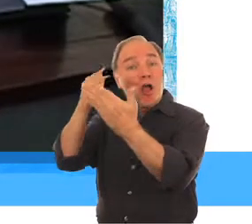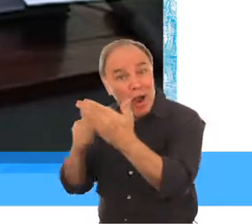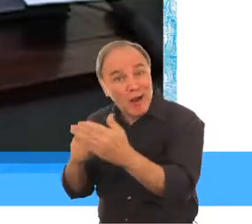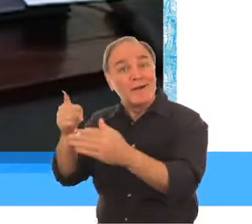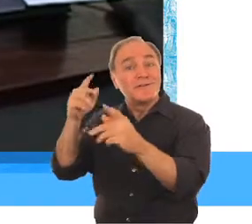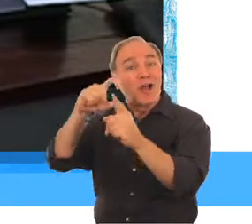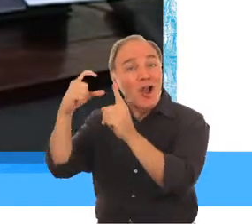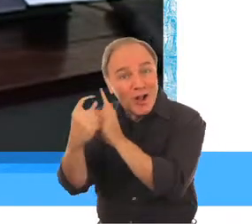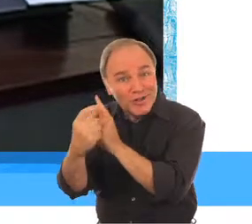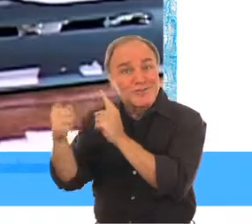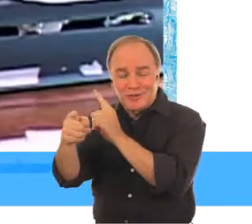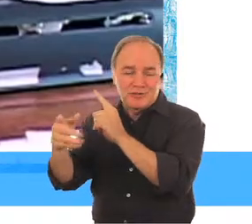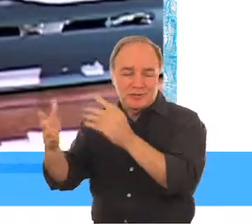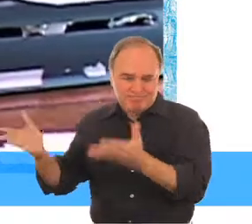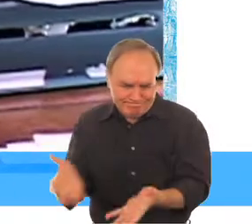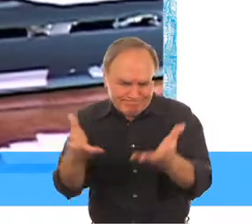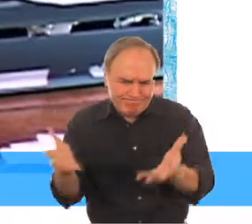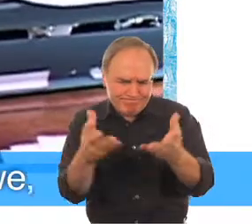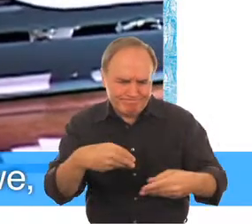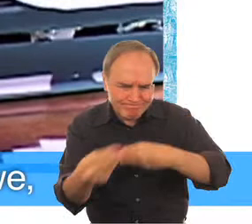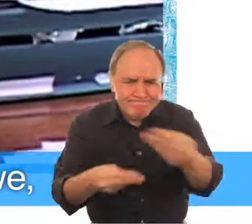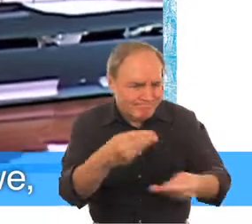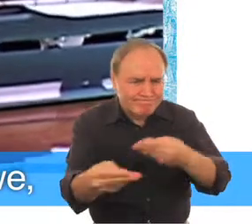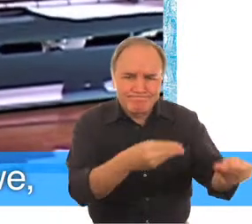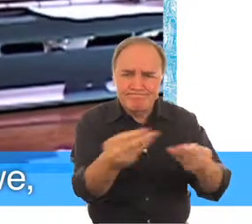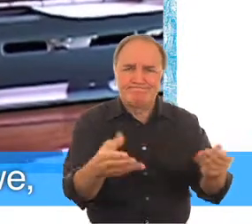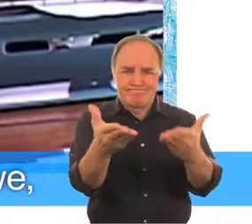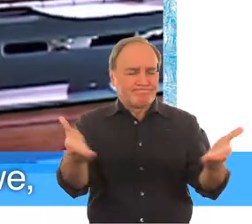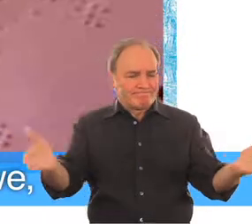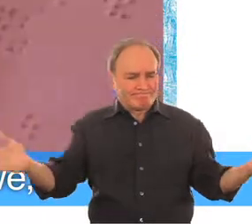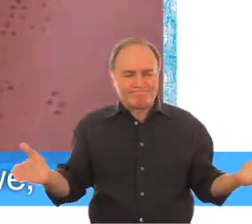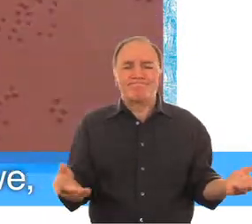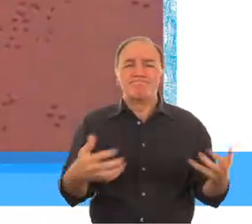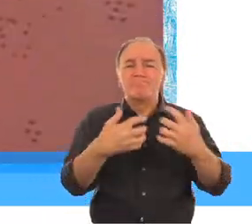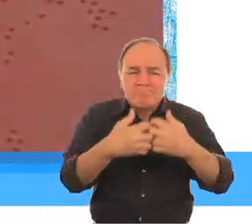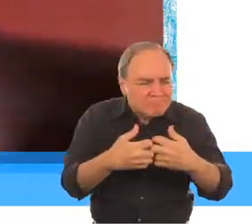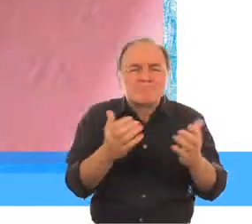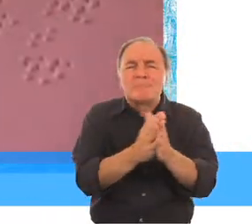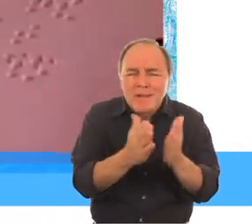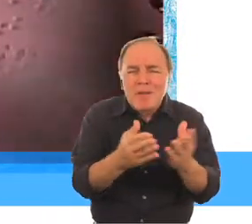donateurs, par le biais du Fonds de transition pour l'éducation, de fournir aux enfants du Zimbabwe,